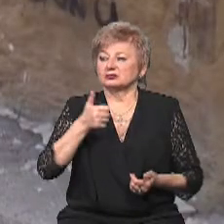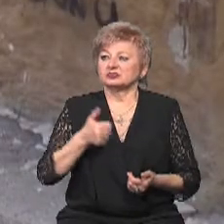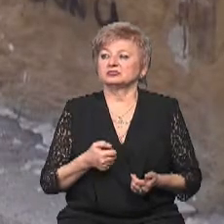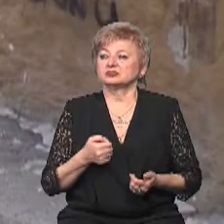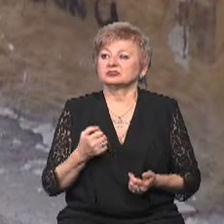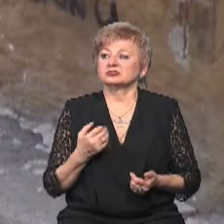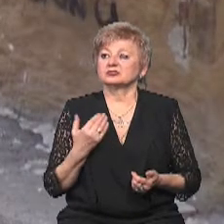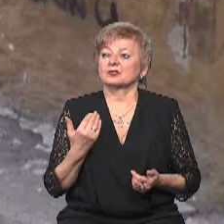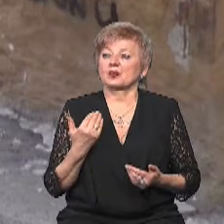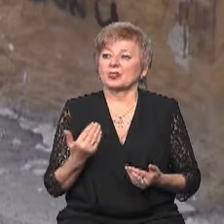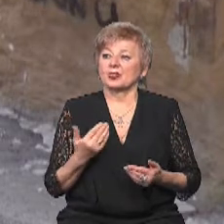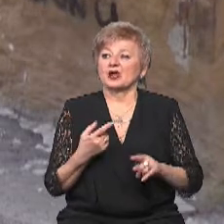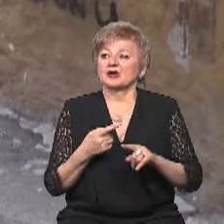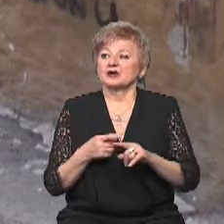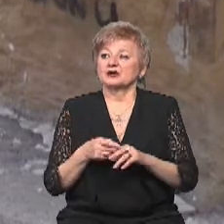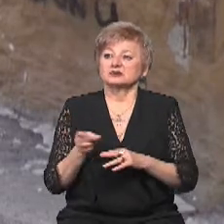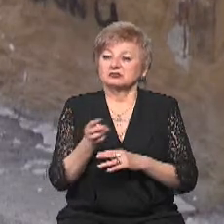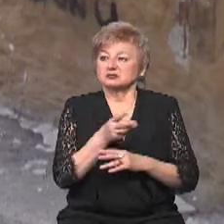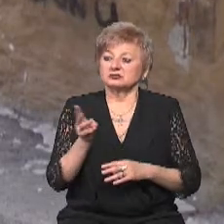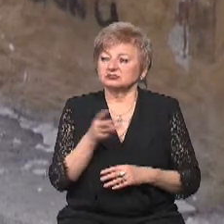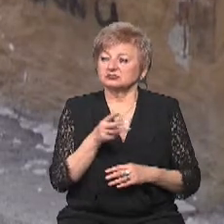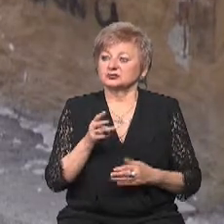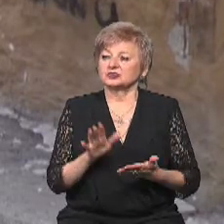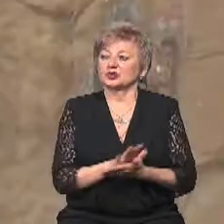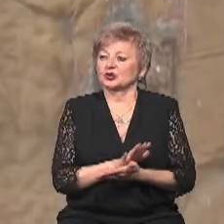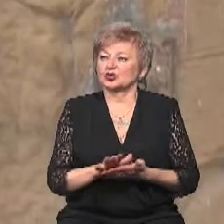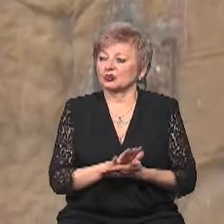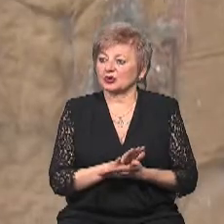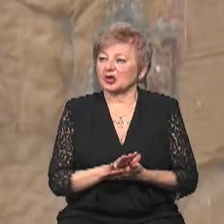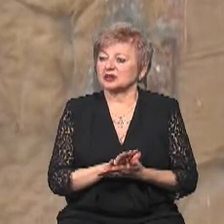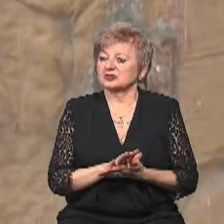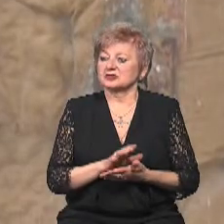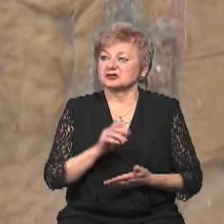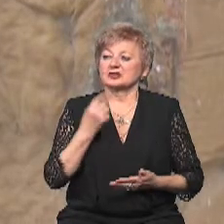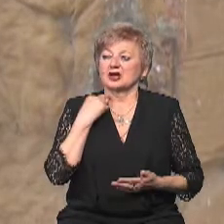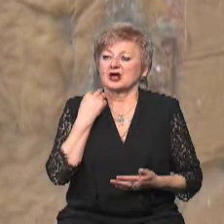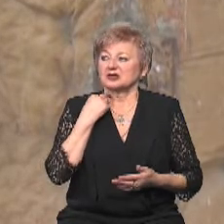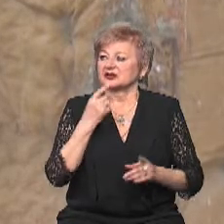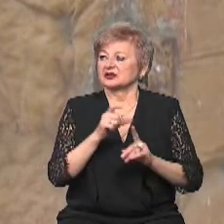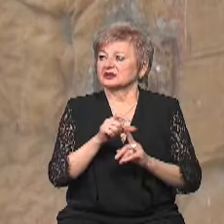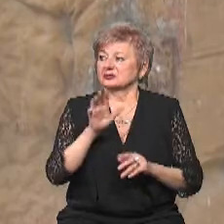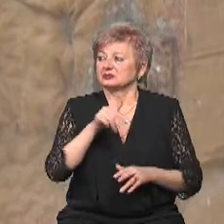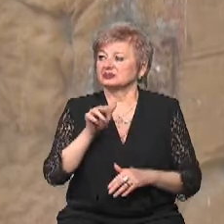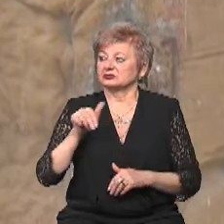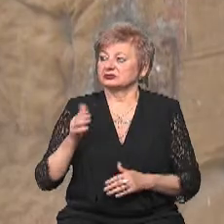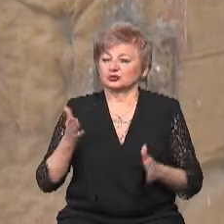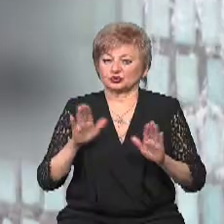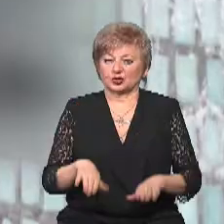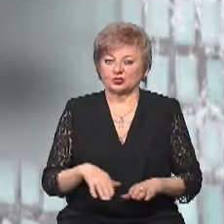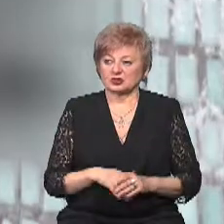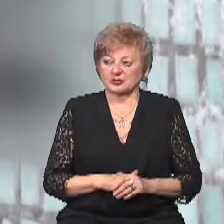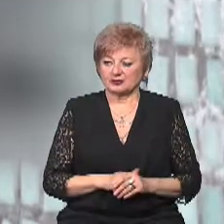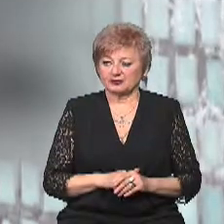підхід замість равлика. Прибирають жиравлик, просто лише англійські літери залишають. І